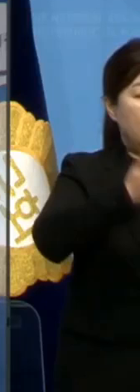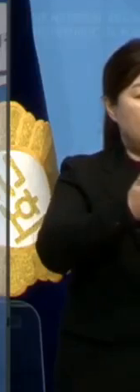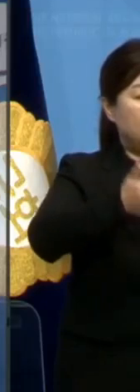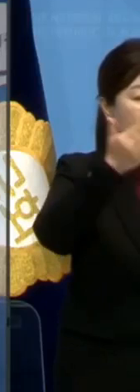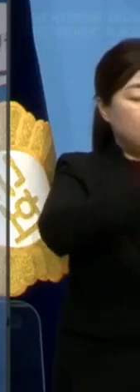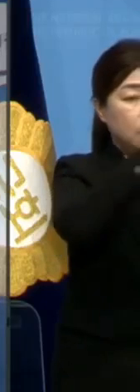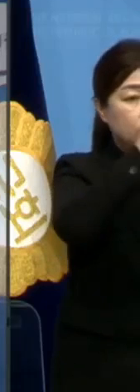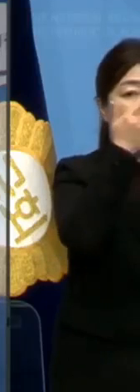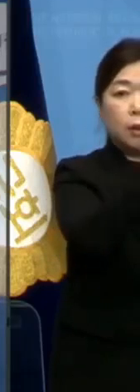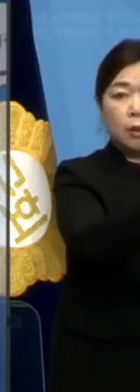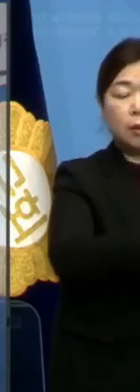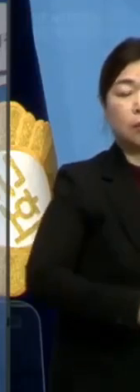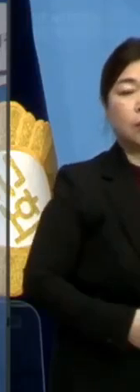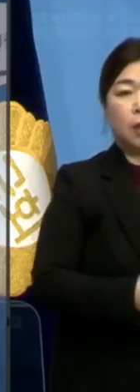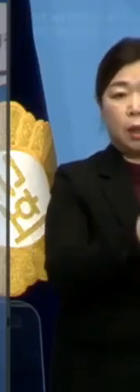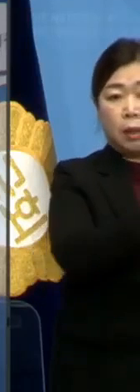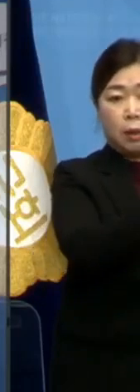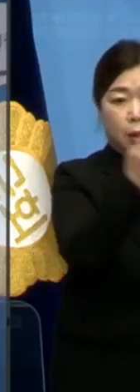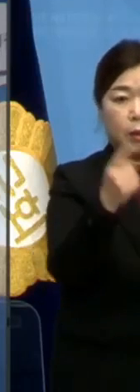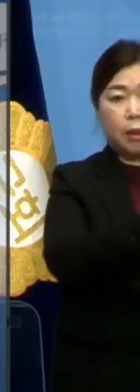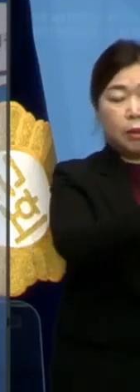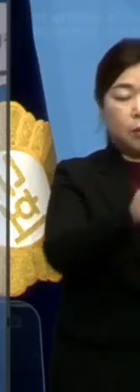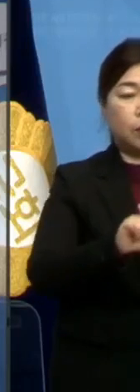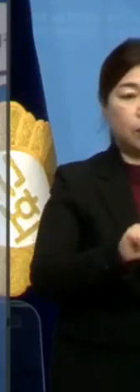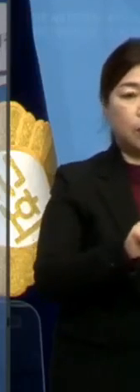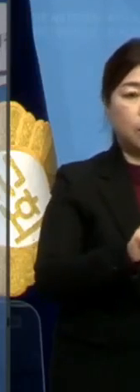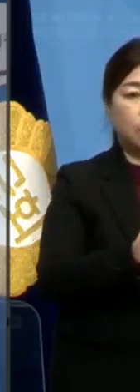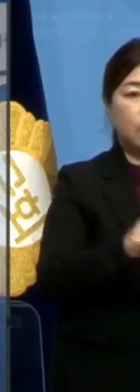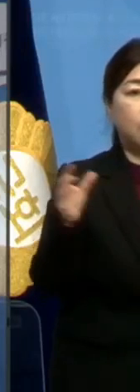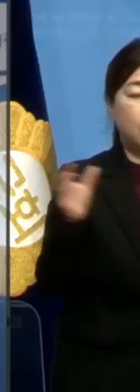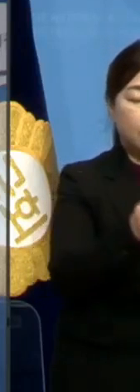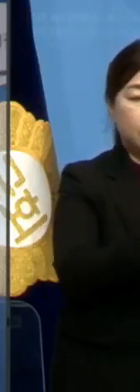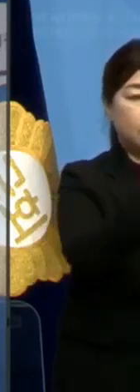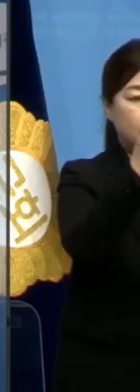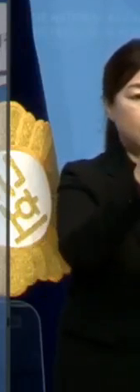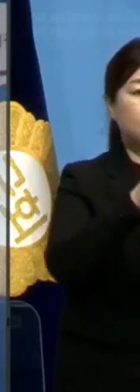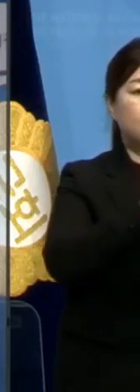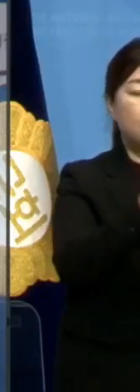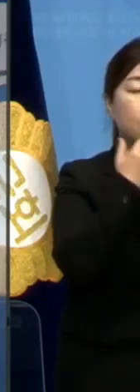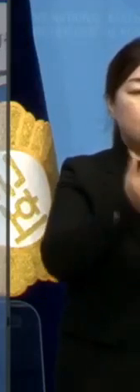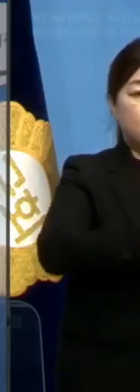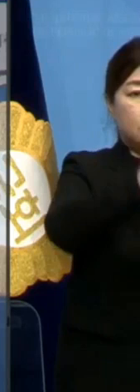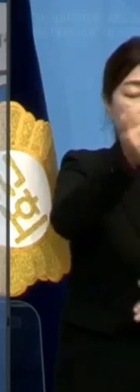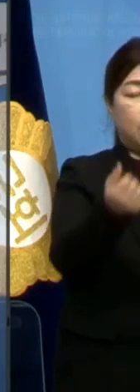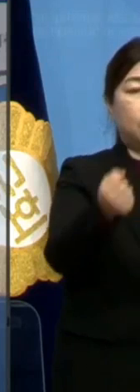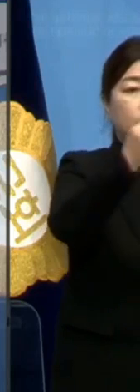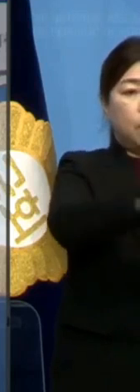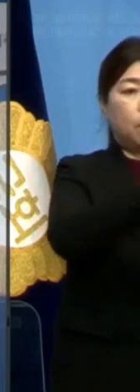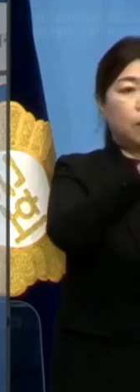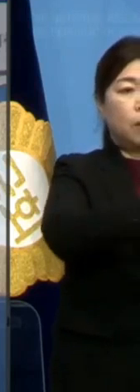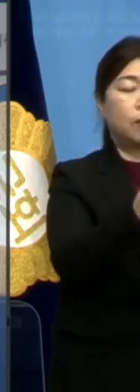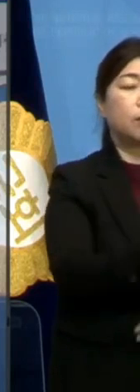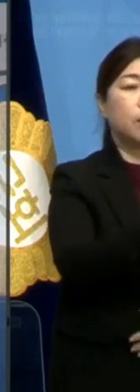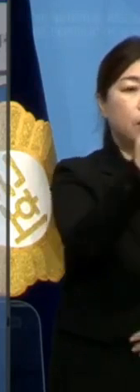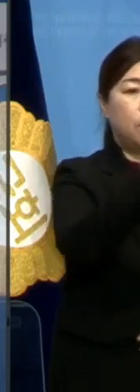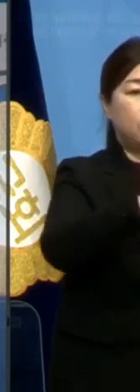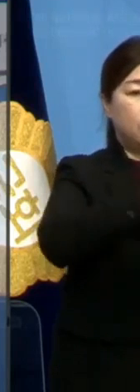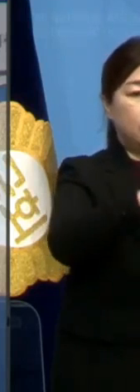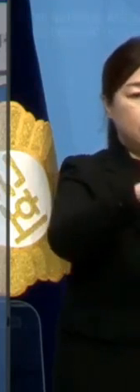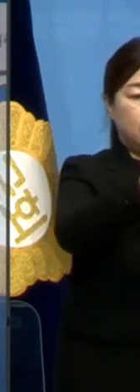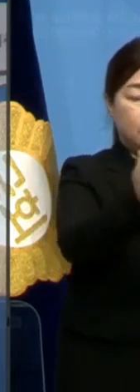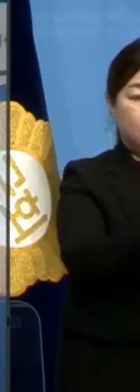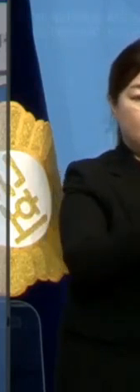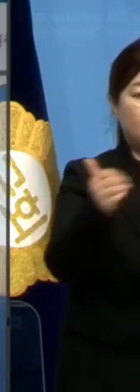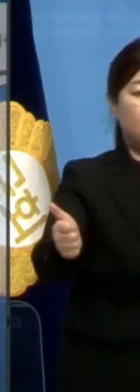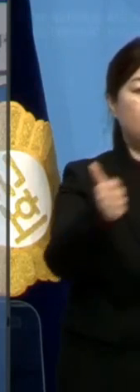했습니까? 단일화의 절실함, 단일화를 통해 서울시장 보선을 이기고 정권교체 교두보